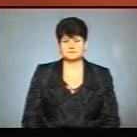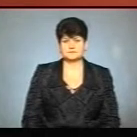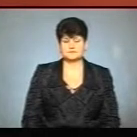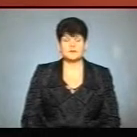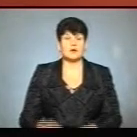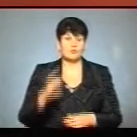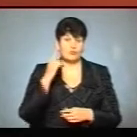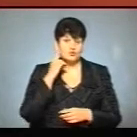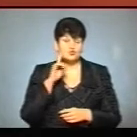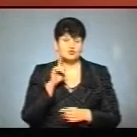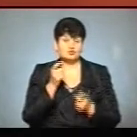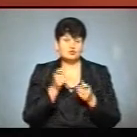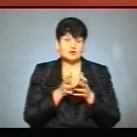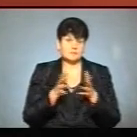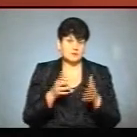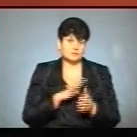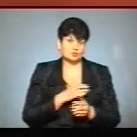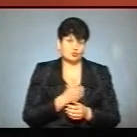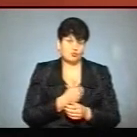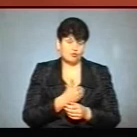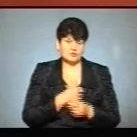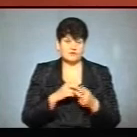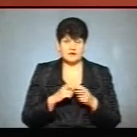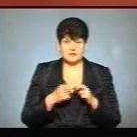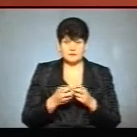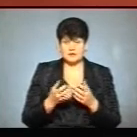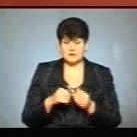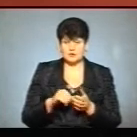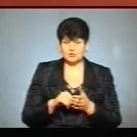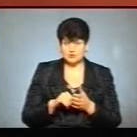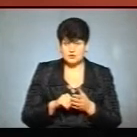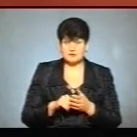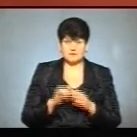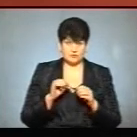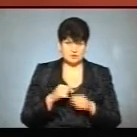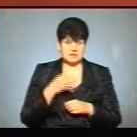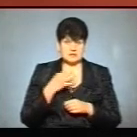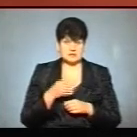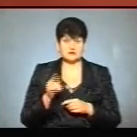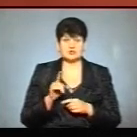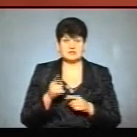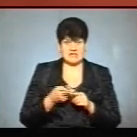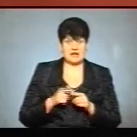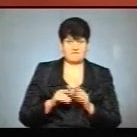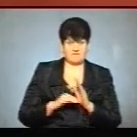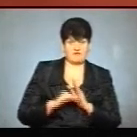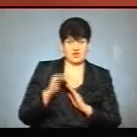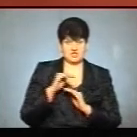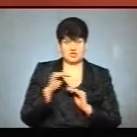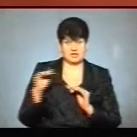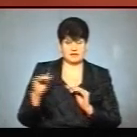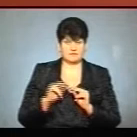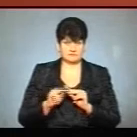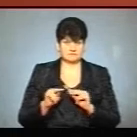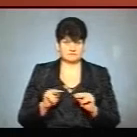Почули ми, що трохи більше було охочих Франківську взяти участь у сертифікації. Можете сказати, що це говорить про вищий рівень викладання